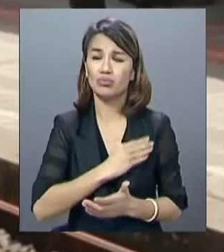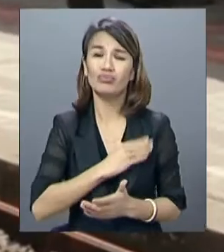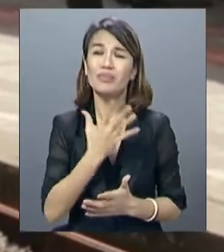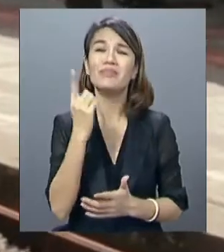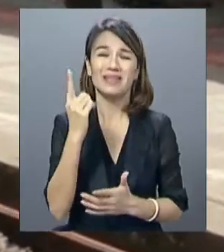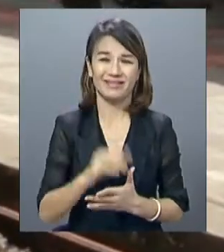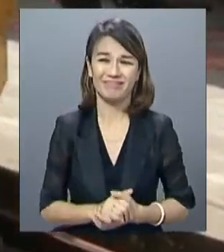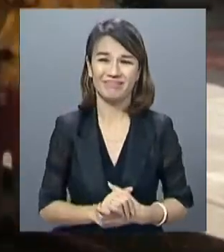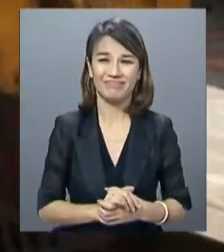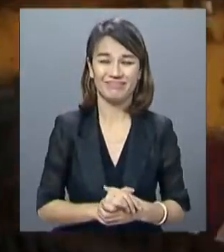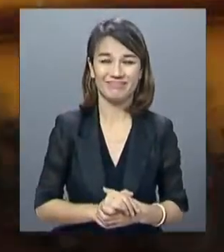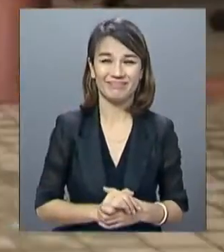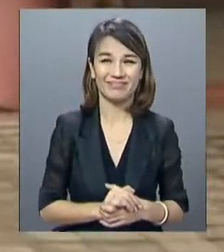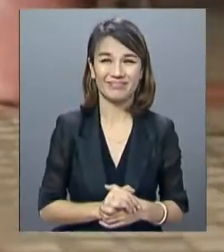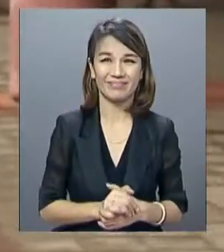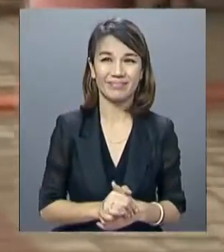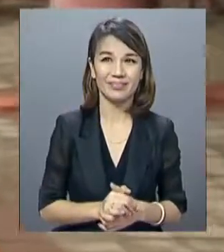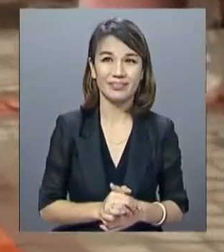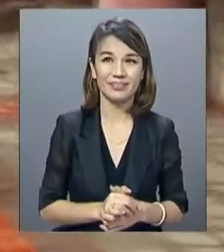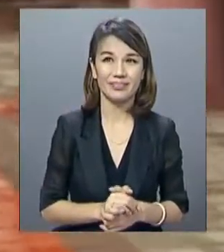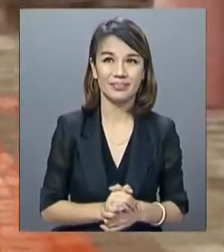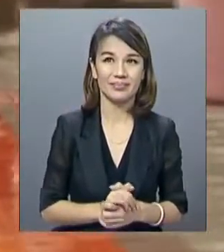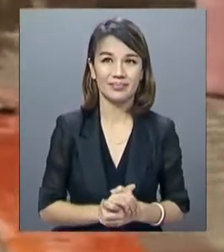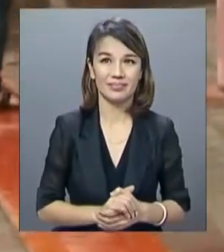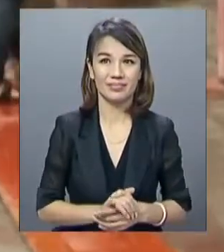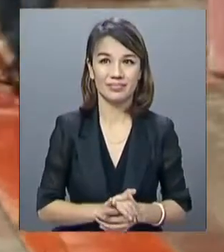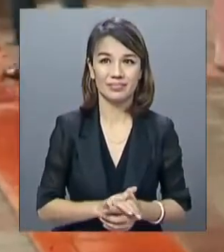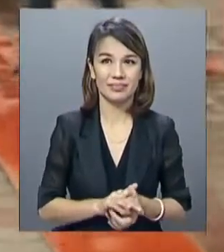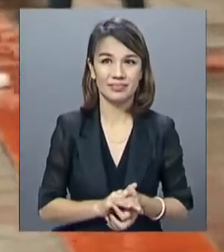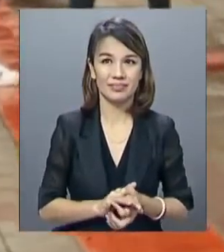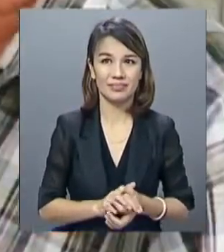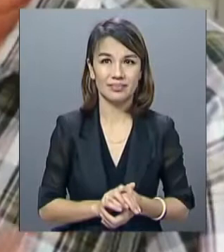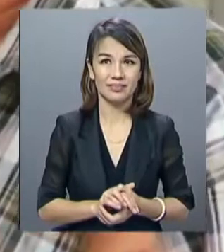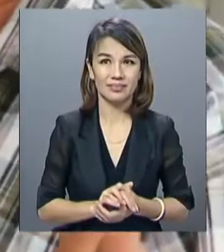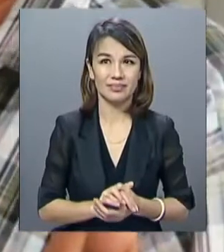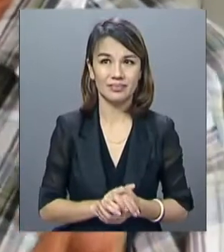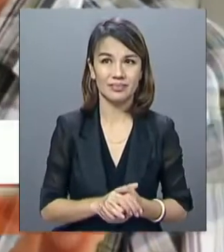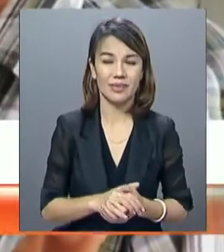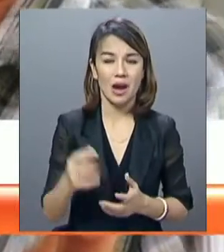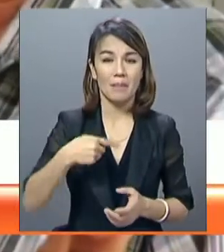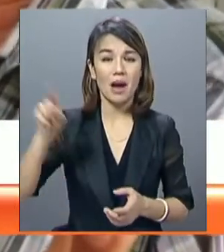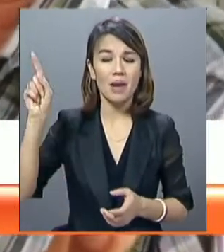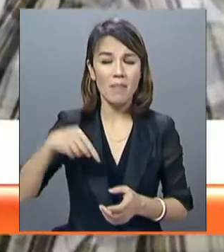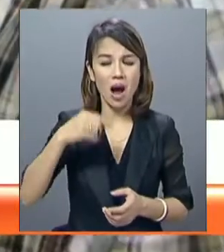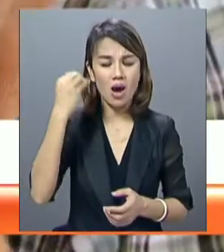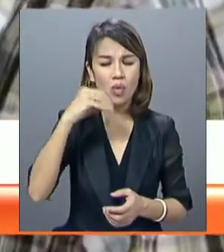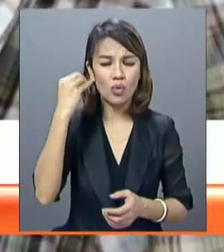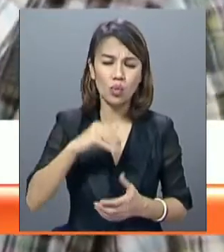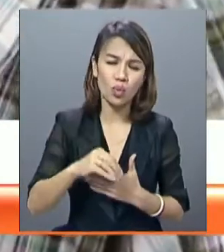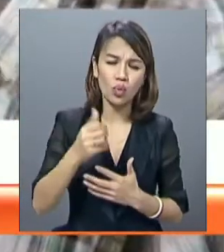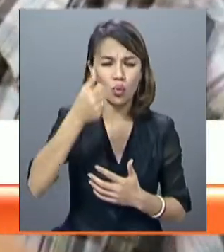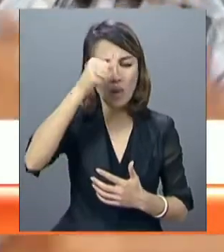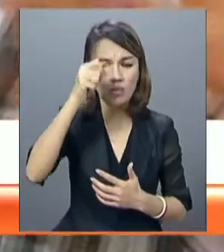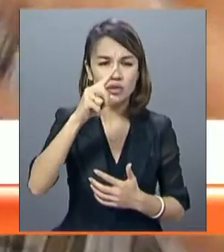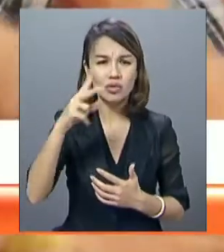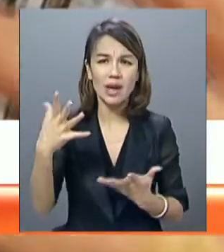้20กว่าปีแล้วไปเดินมาใช่ไหมบ่อยสองวันสามวันมาทีใช่ไหมไม่มีกลัวไม่มีอะไรอย่างนี้ปัญหาไม่มี